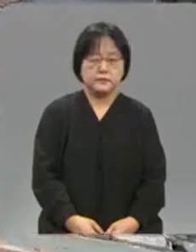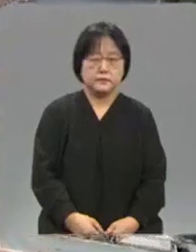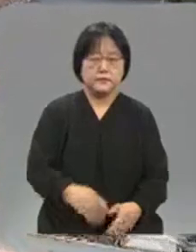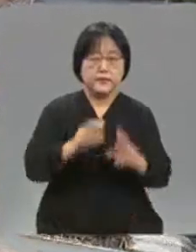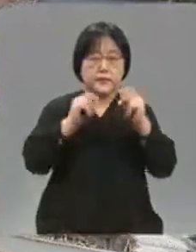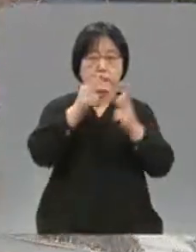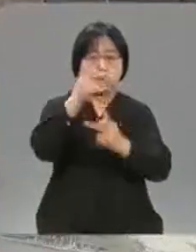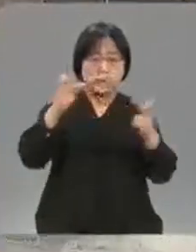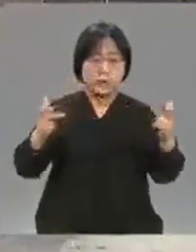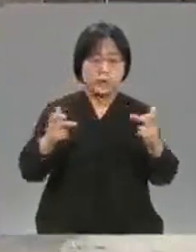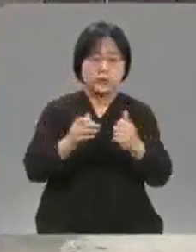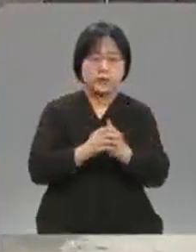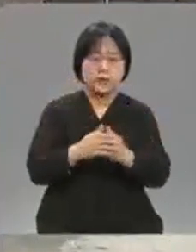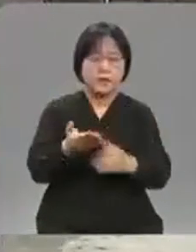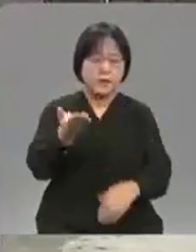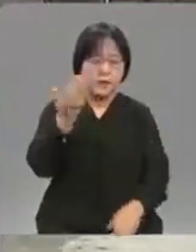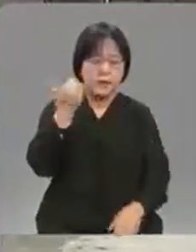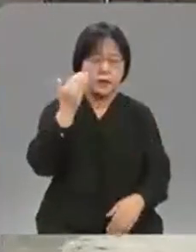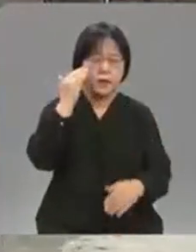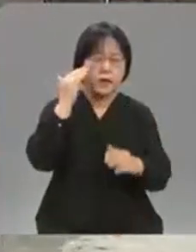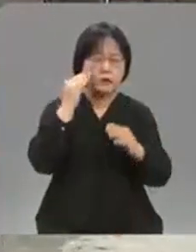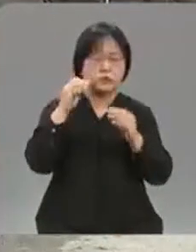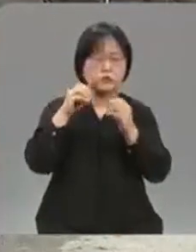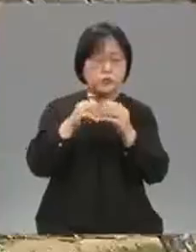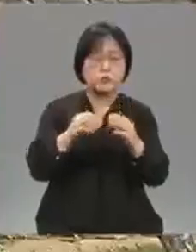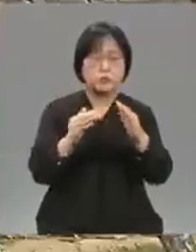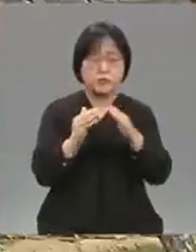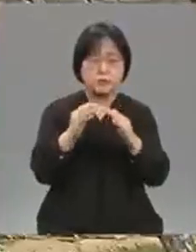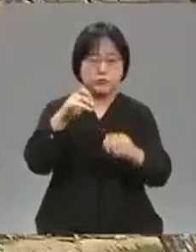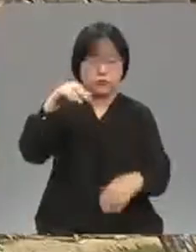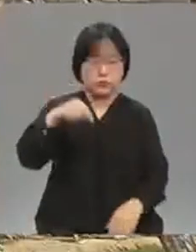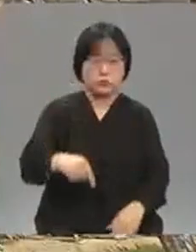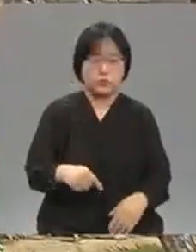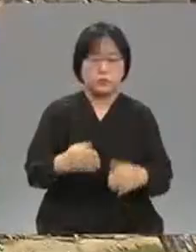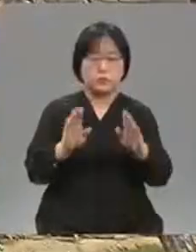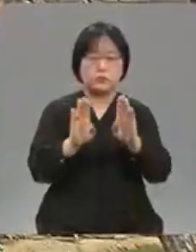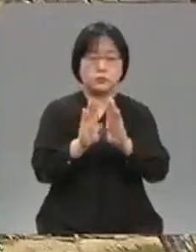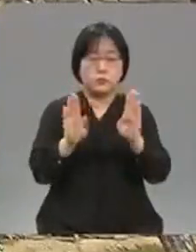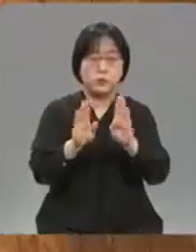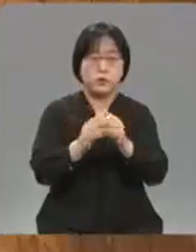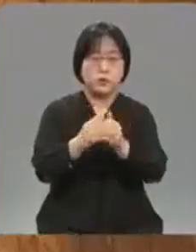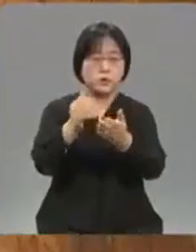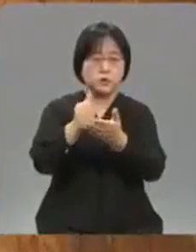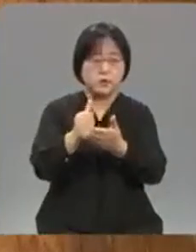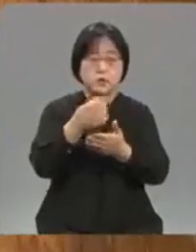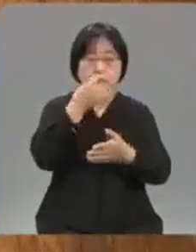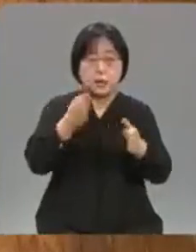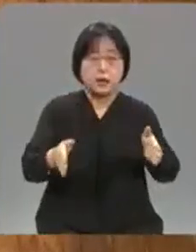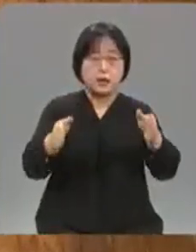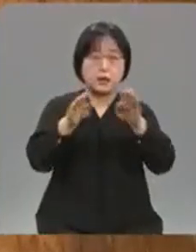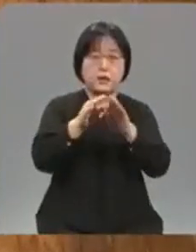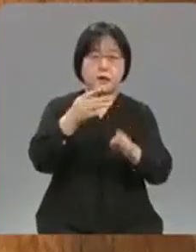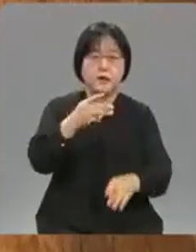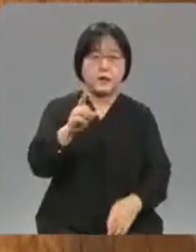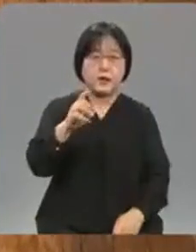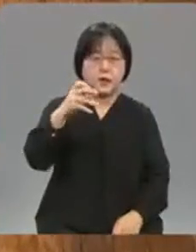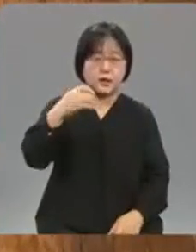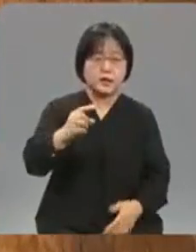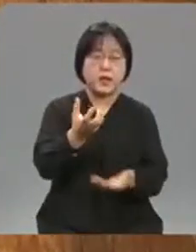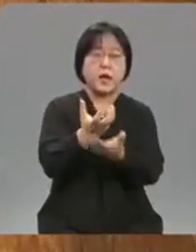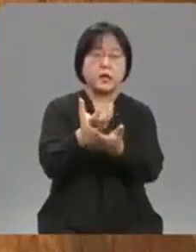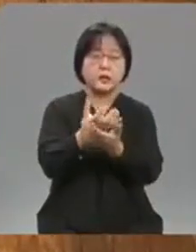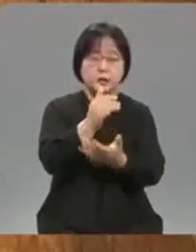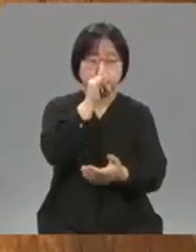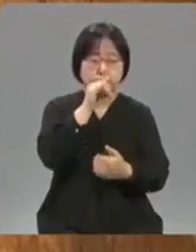지리산 기슭 아래 터를 잡은 고즈넉한 고택 운조루입니다. 문 앞에서 손님을 맞이하는 뒤주에는 한자로 타인 능해가 적혀